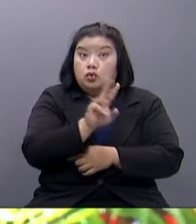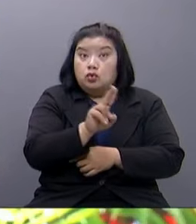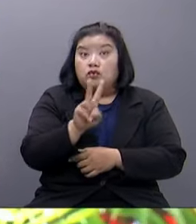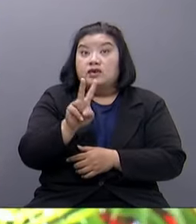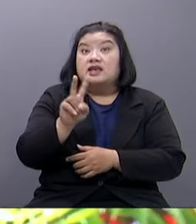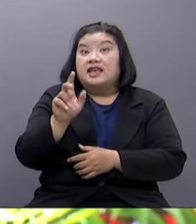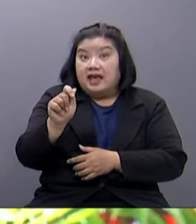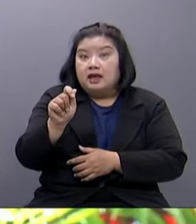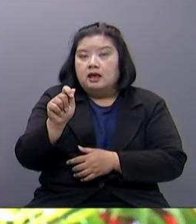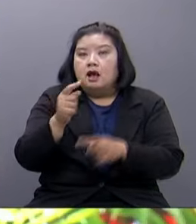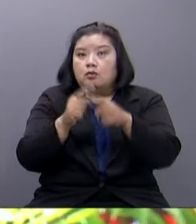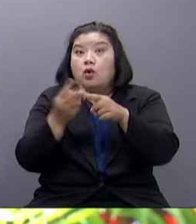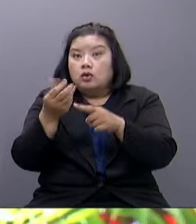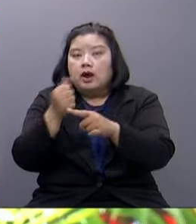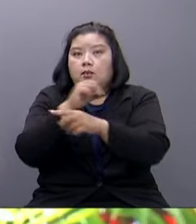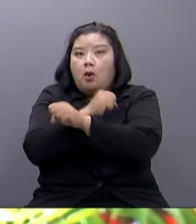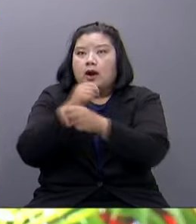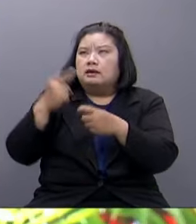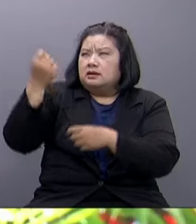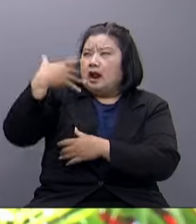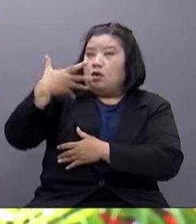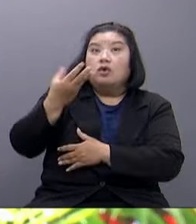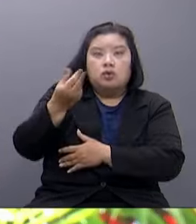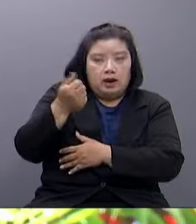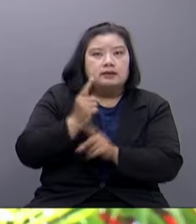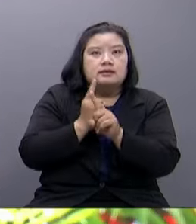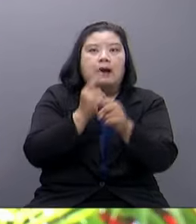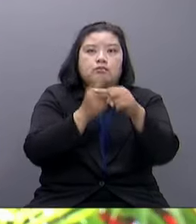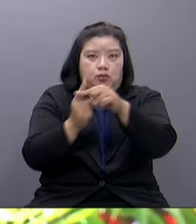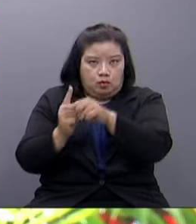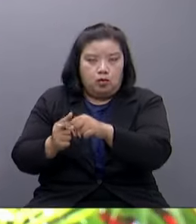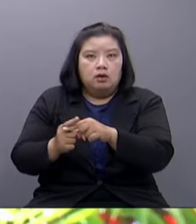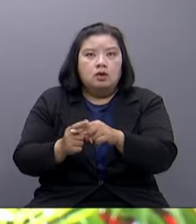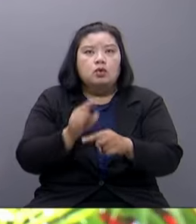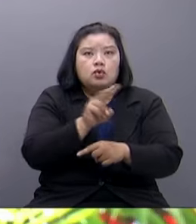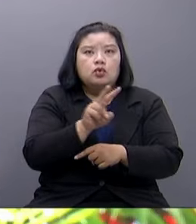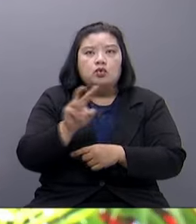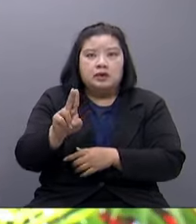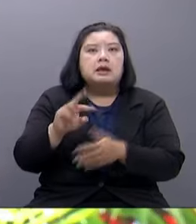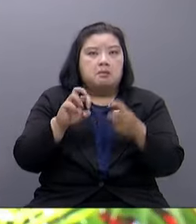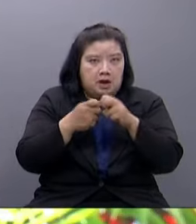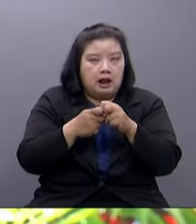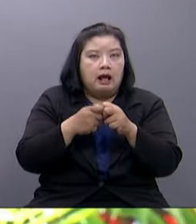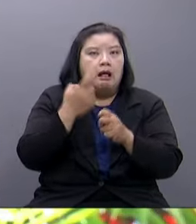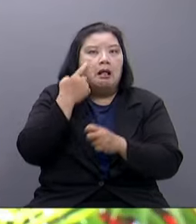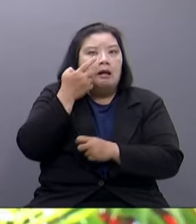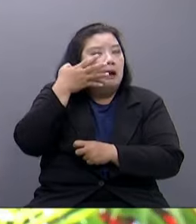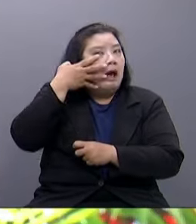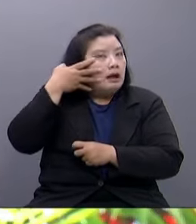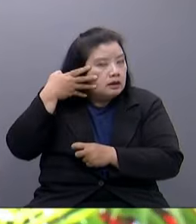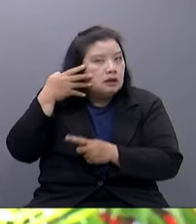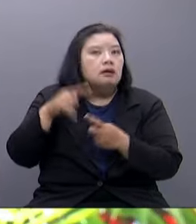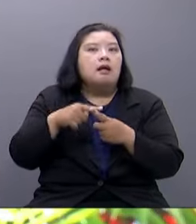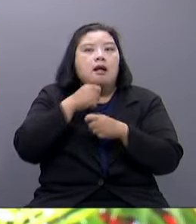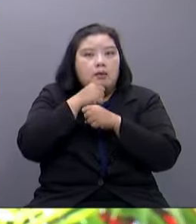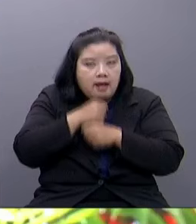บวก 4 บวกยิบเยยิดีใช่ครั เพ UVA มเป็นตวสำคัญค่ที่ทำใหเกิดเมลงความแะชลานะคะแล้วก็เซล